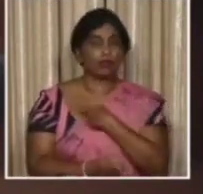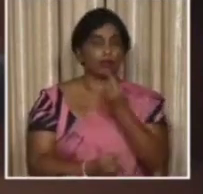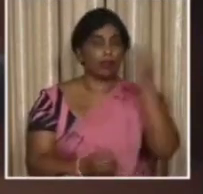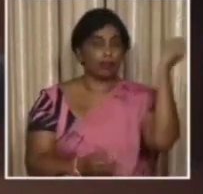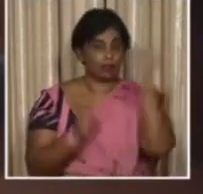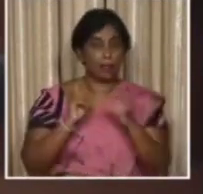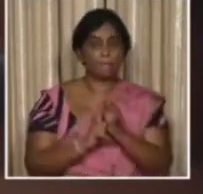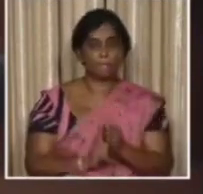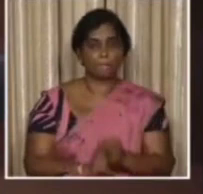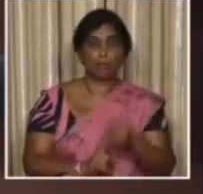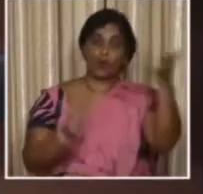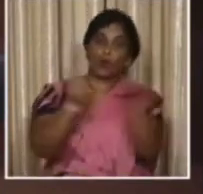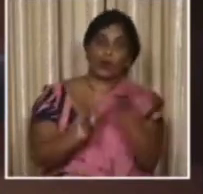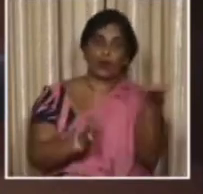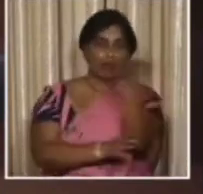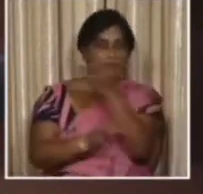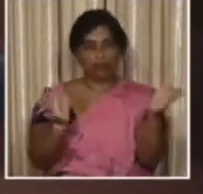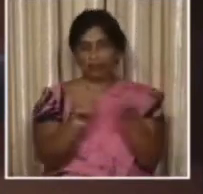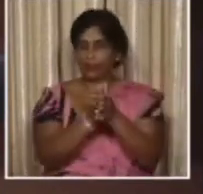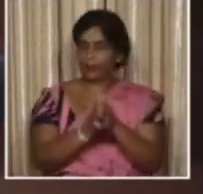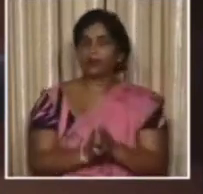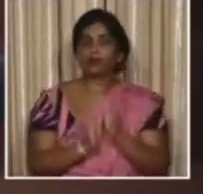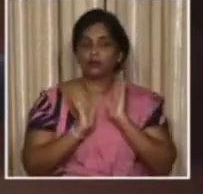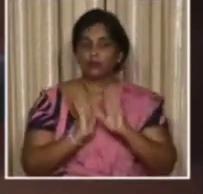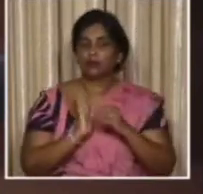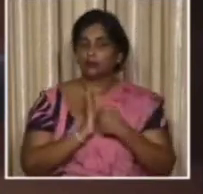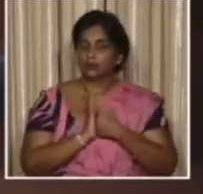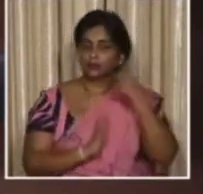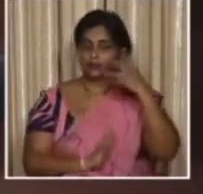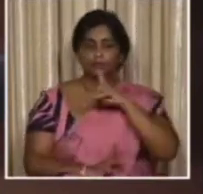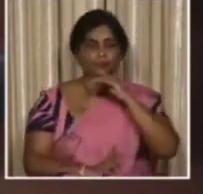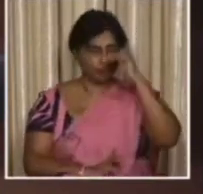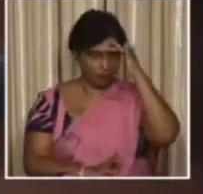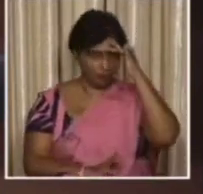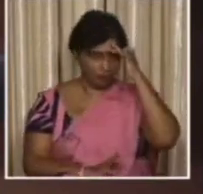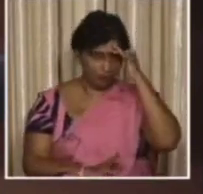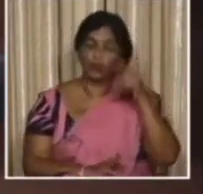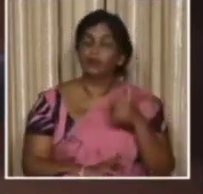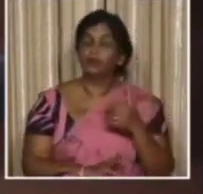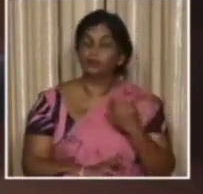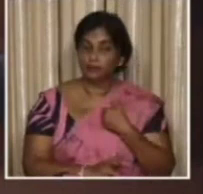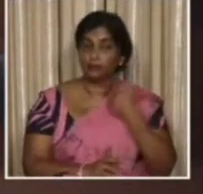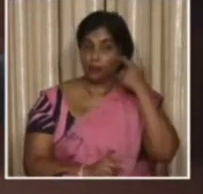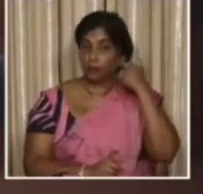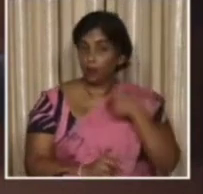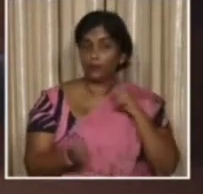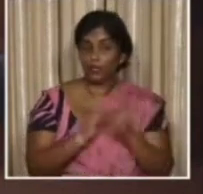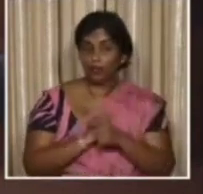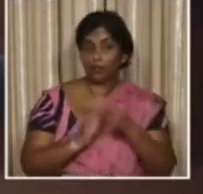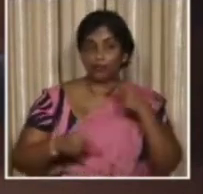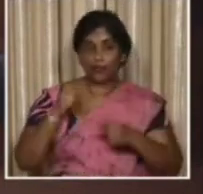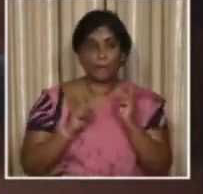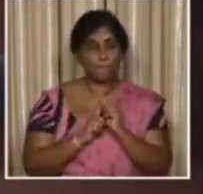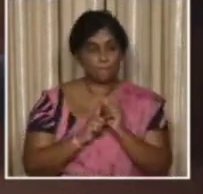එවලා කියලා ප්‍රසන්න නන්තු කියලා ඒගොල්ලෝ එකට හිටපු අය සම්මිලත් එක්ක එනිසා කරු නියෝජ්‍ය කතා නායකතුමනි අප පිළිබඳව ක්‍රිකට් විවාදයේදී